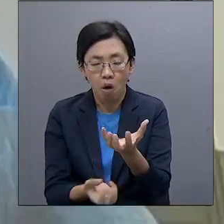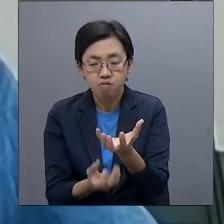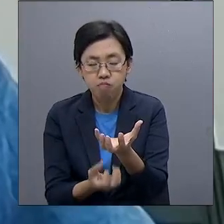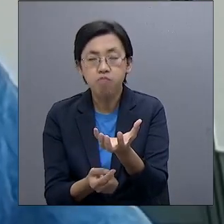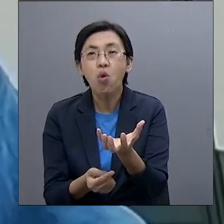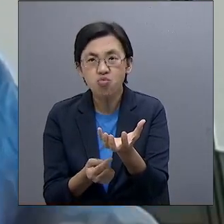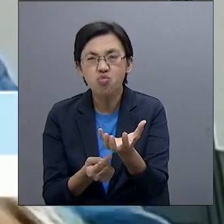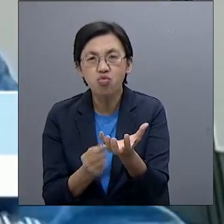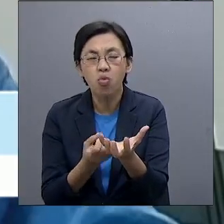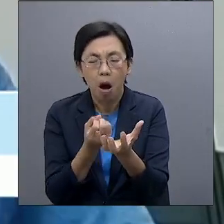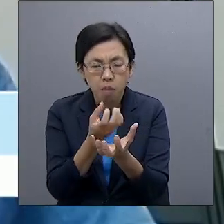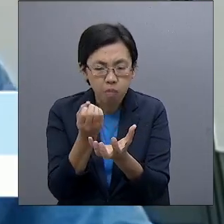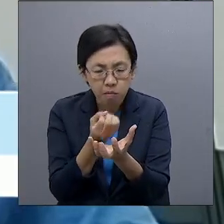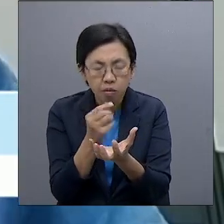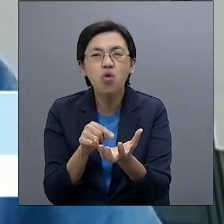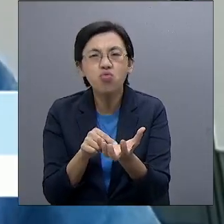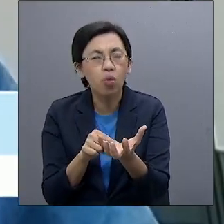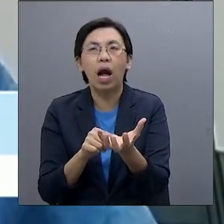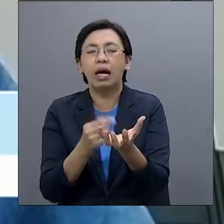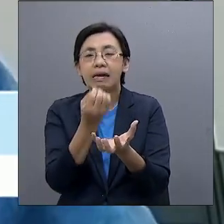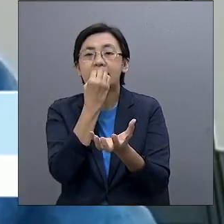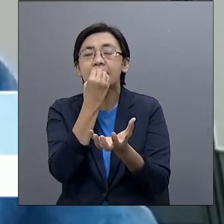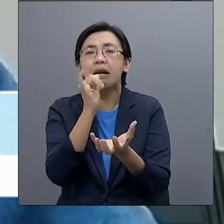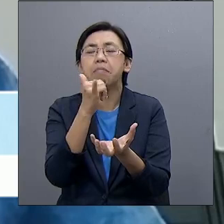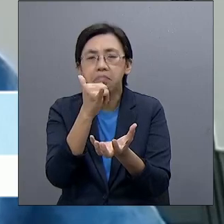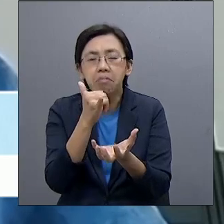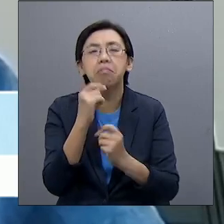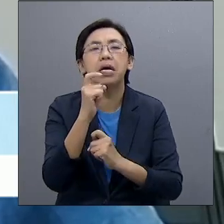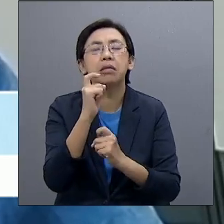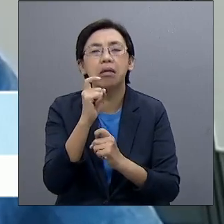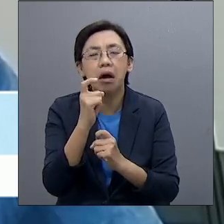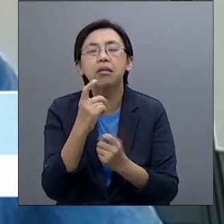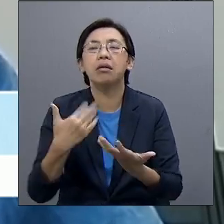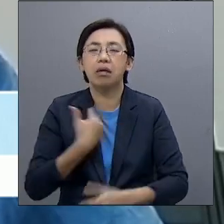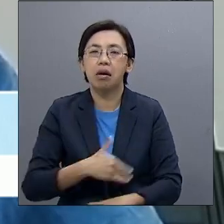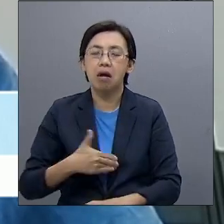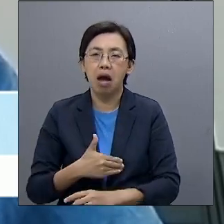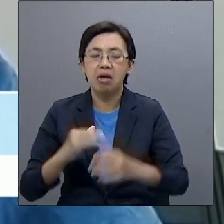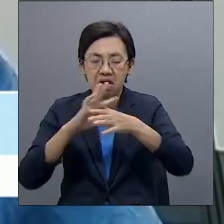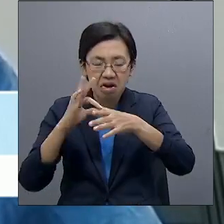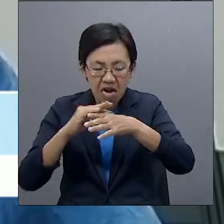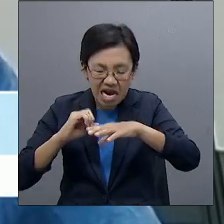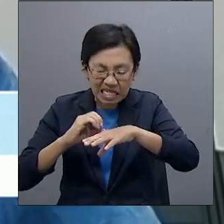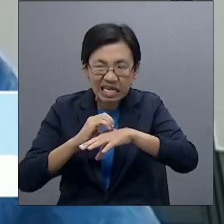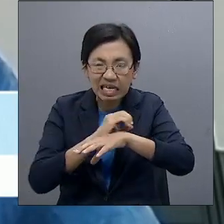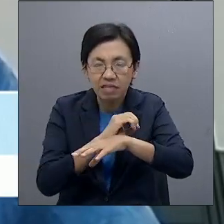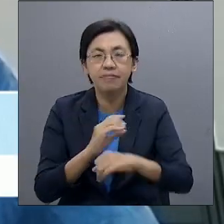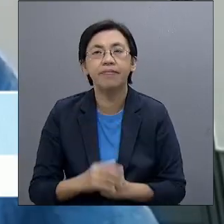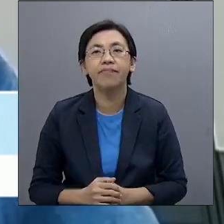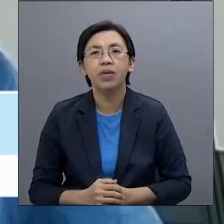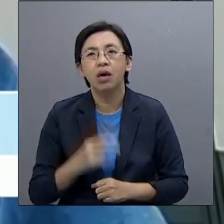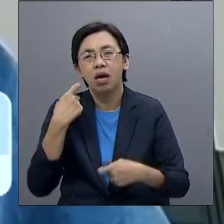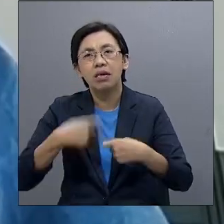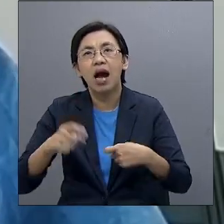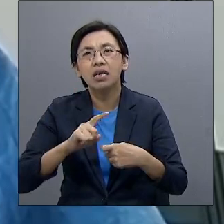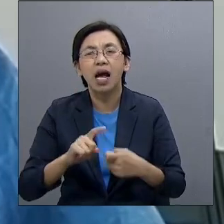อันเนี้ยแล้วเรากินเข้าไปเนี่ยมันก็จะก่อให้เกิดความเสียหายต่อเนื้อต่อร่างกายได้นะครับ ทีนี้บางอันที่ดูยากก็คือไอ้